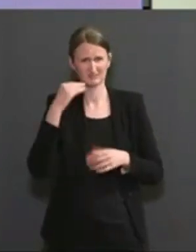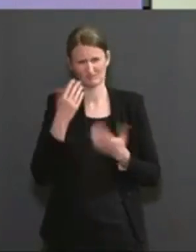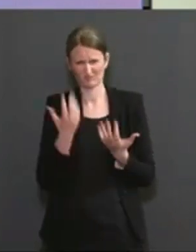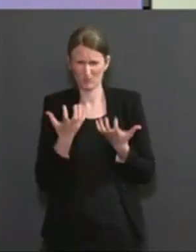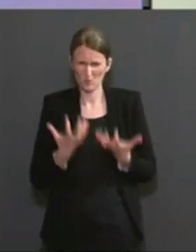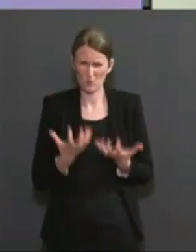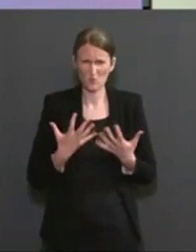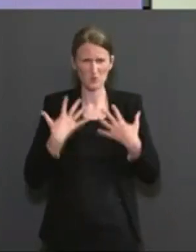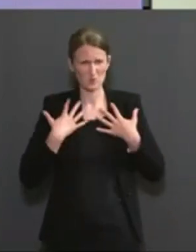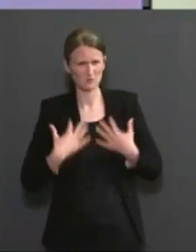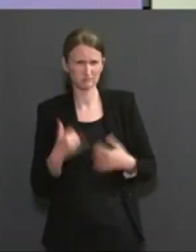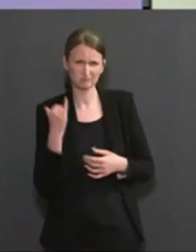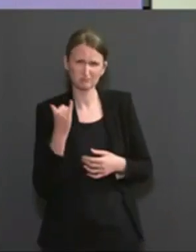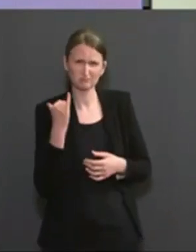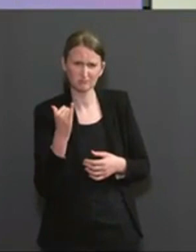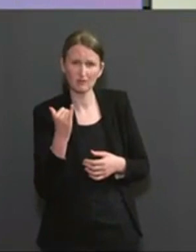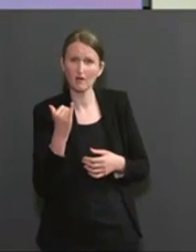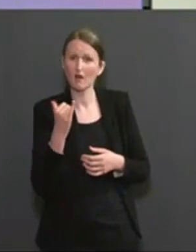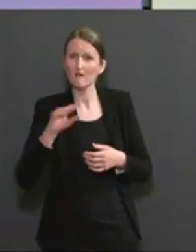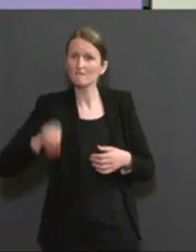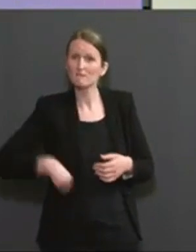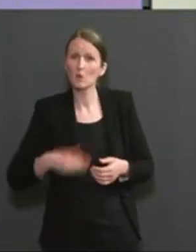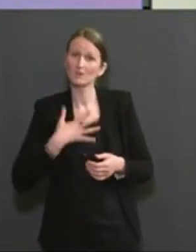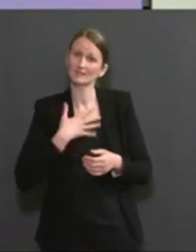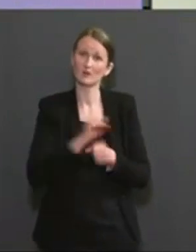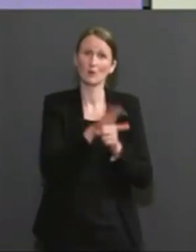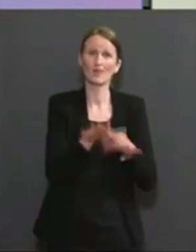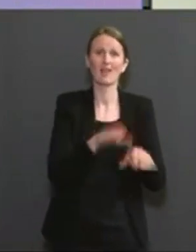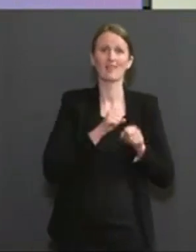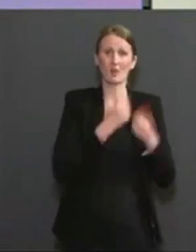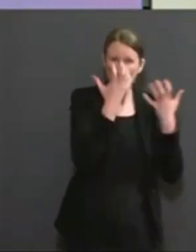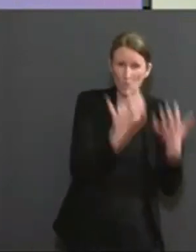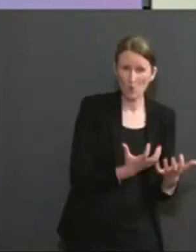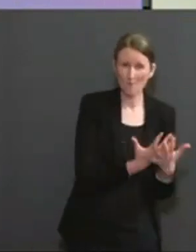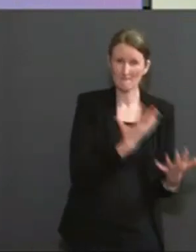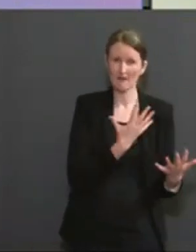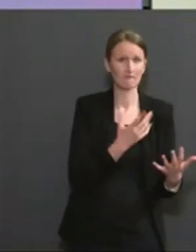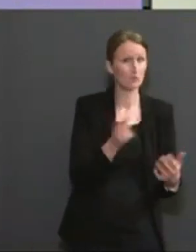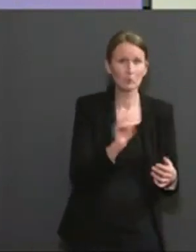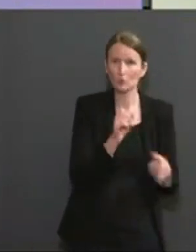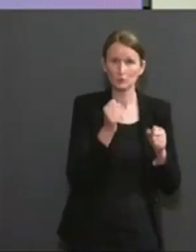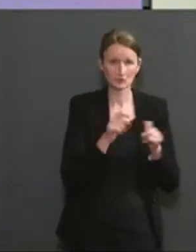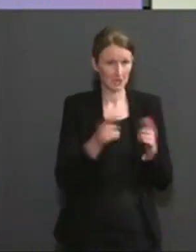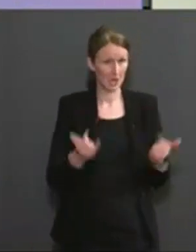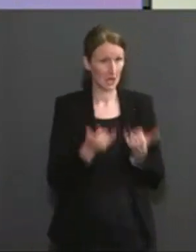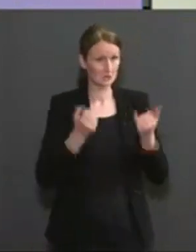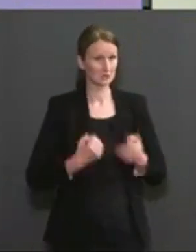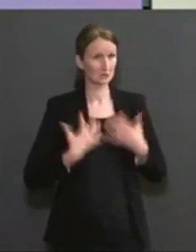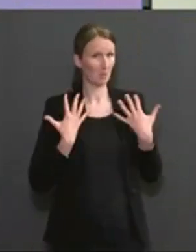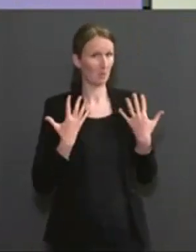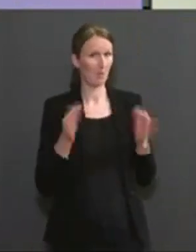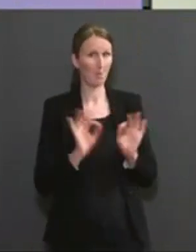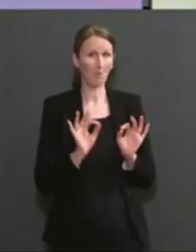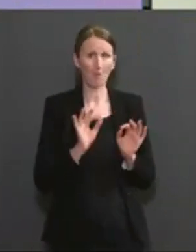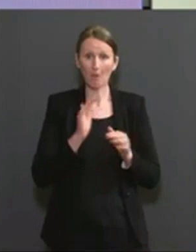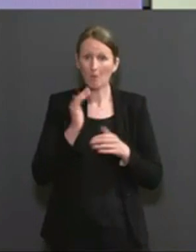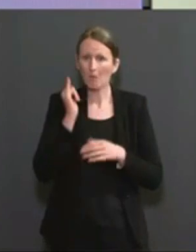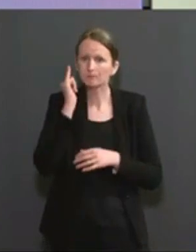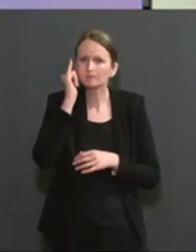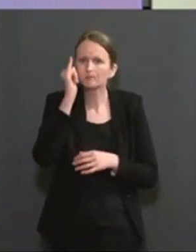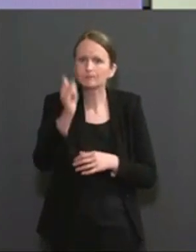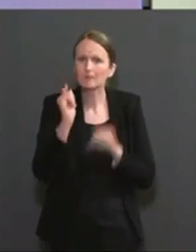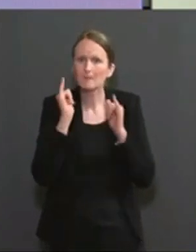lors de ces manifestations qui persistent au cours des semaines qui suivent. Alors il nous faut rester extrêmement